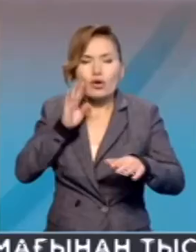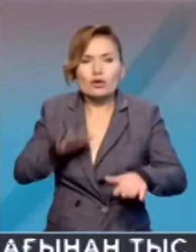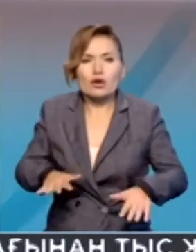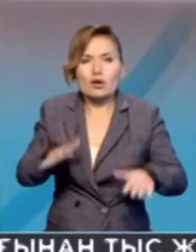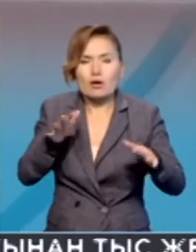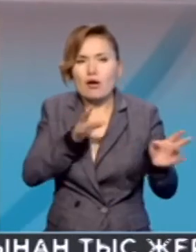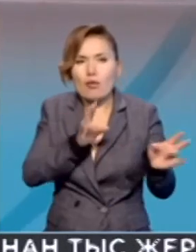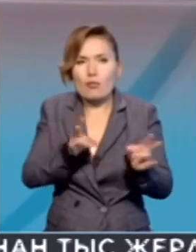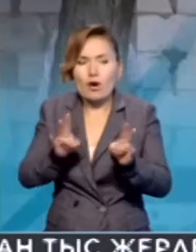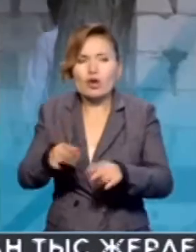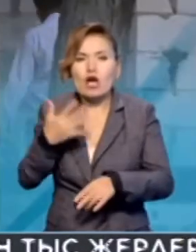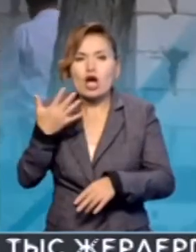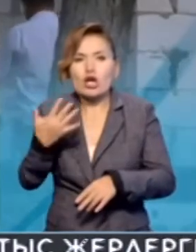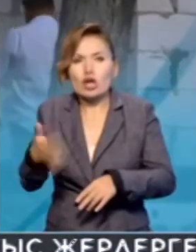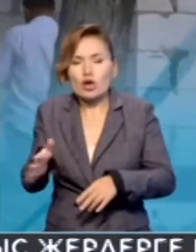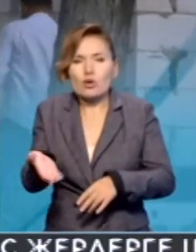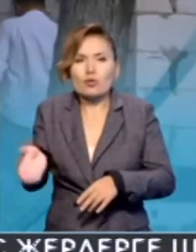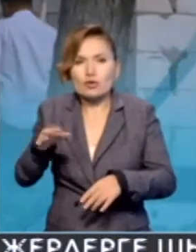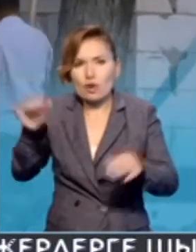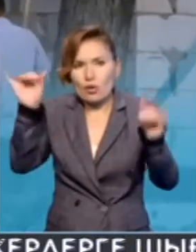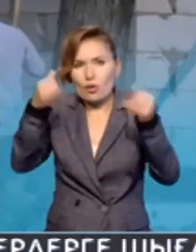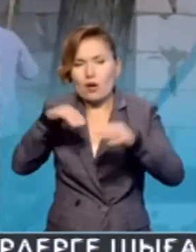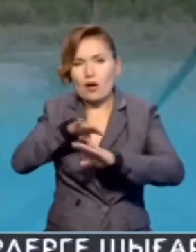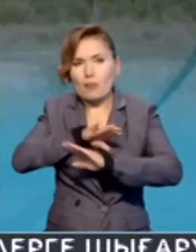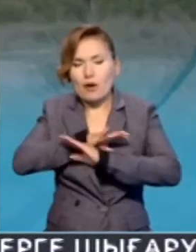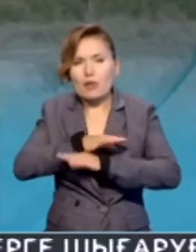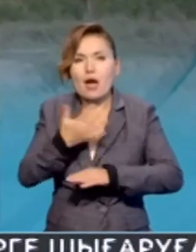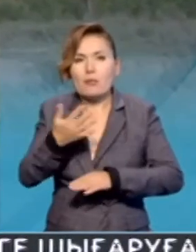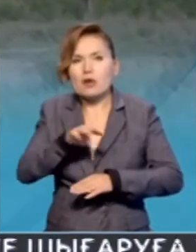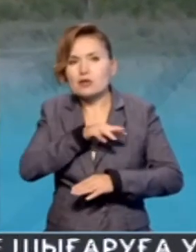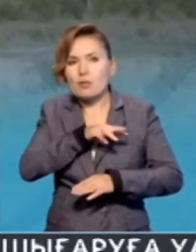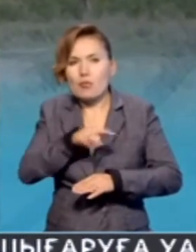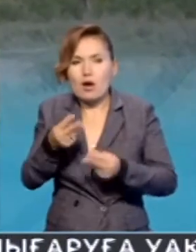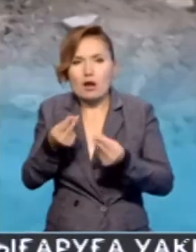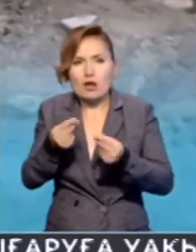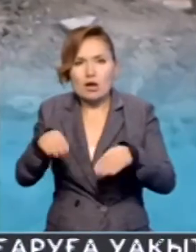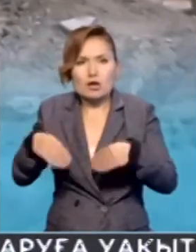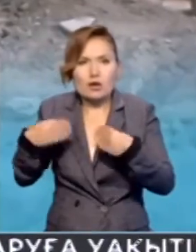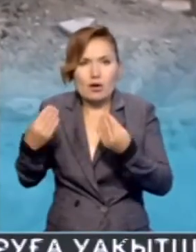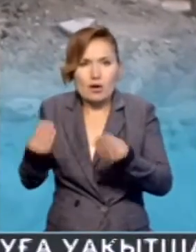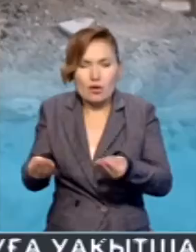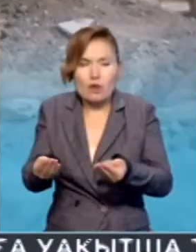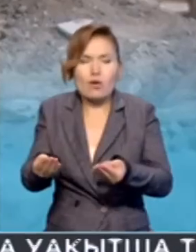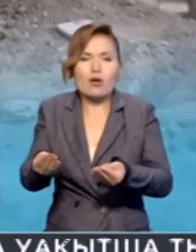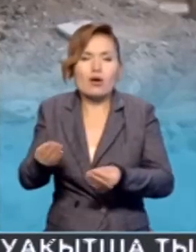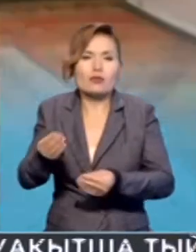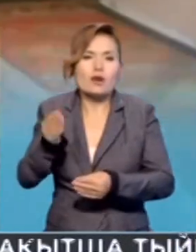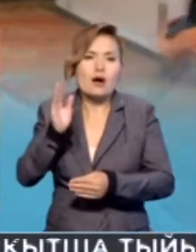мал өлген. Ол үшін өтемақы аудандық қордағы 5 миллион теңге қаржыдан берілмек. Ауылдықтар осылай